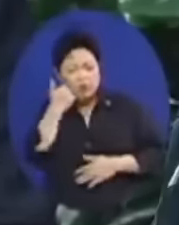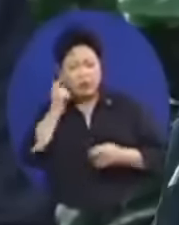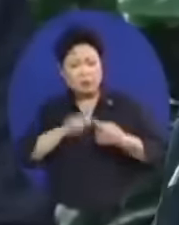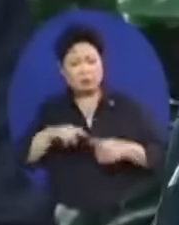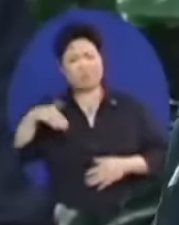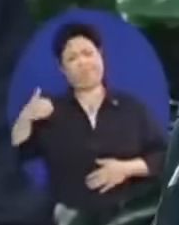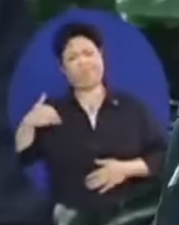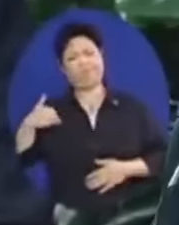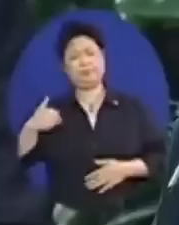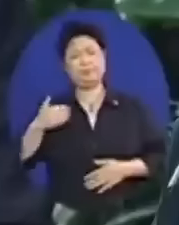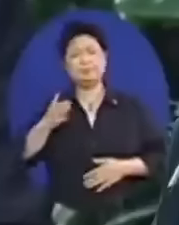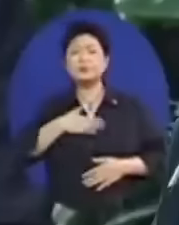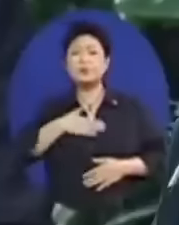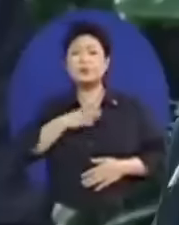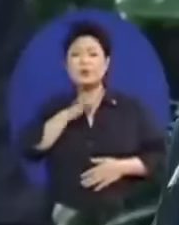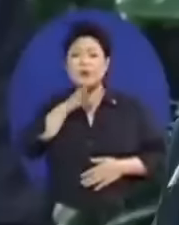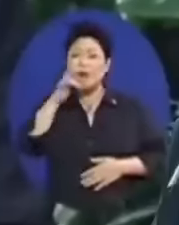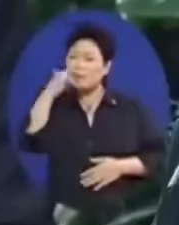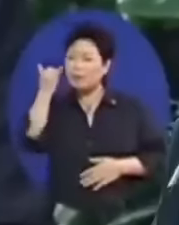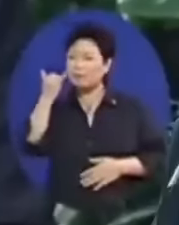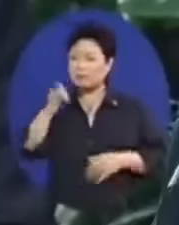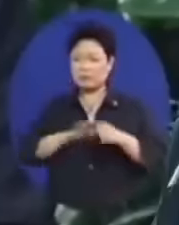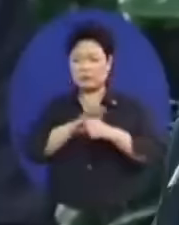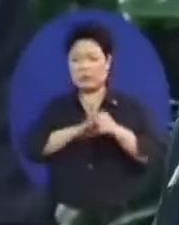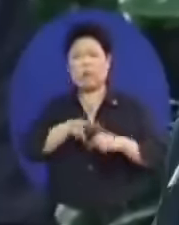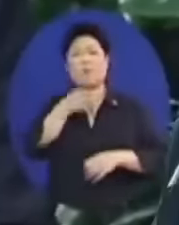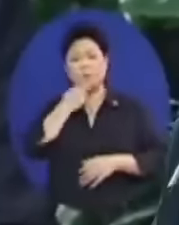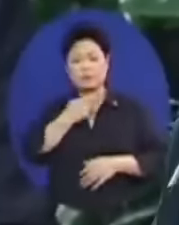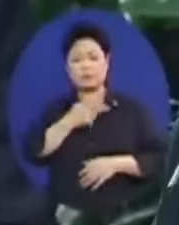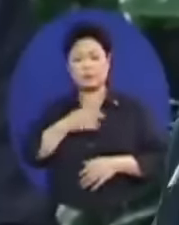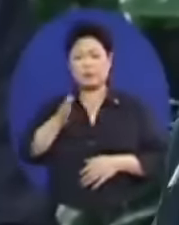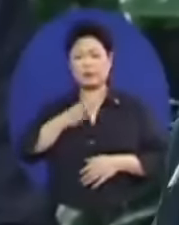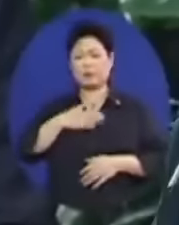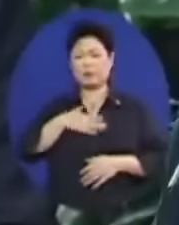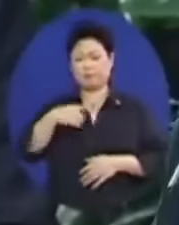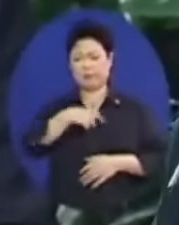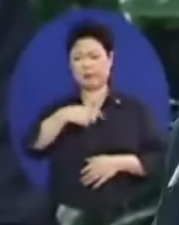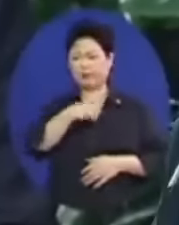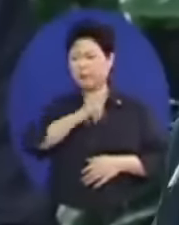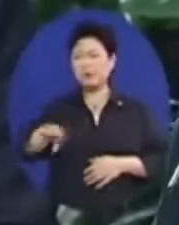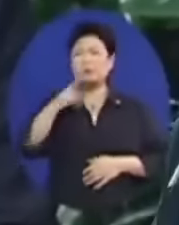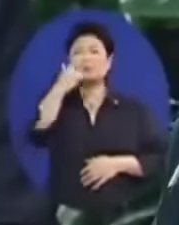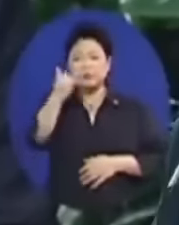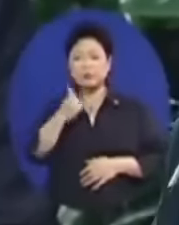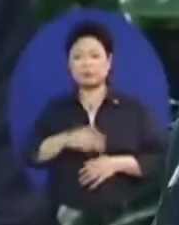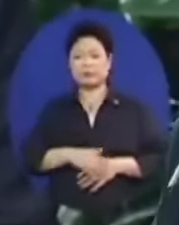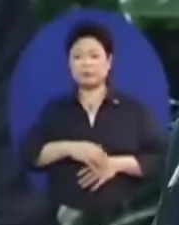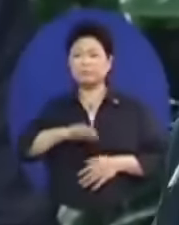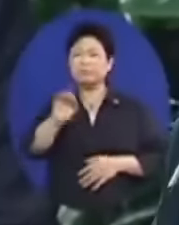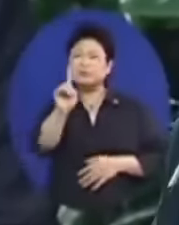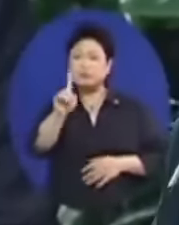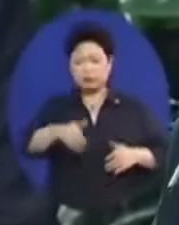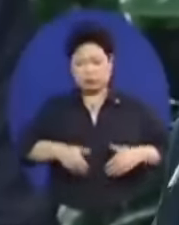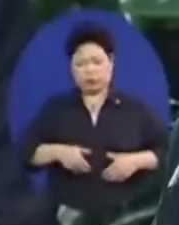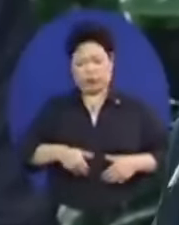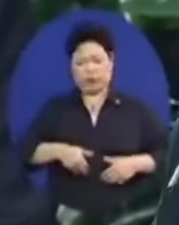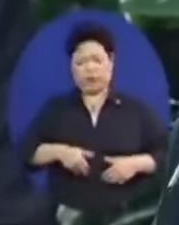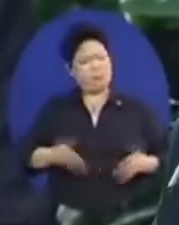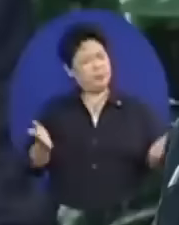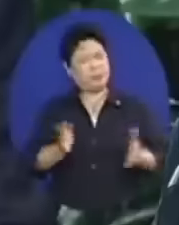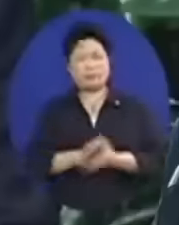모르겠습니다. 나는 구태여 우리 어머니 아버지를 사랑하지 않습니다. 나를 싫어서 버린 어머니 아버지가 무슨 소용이